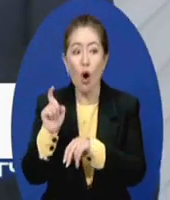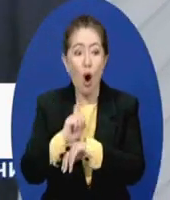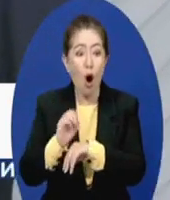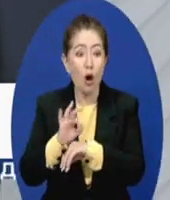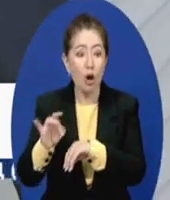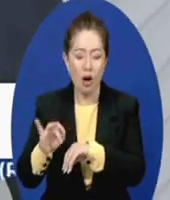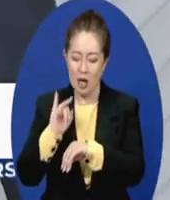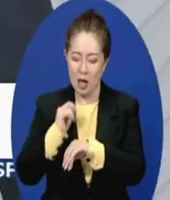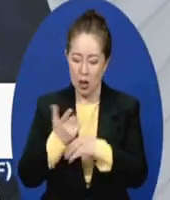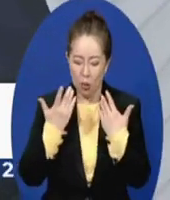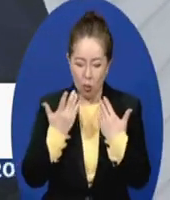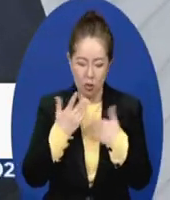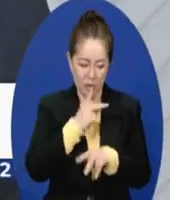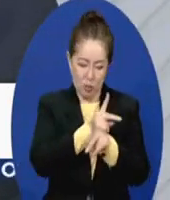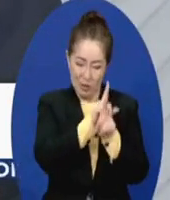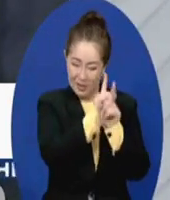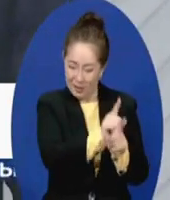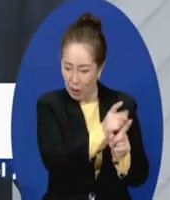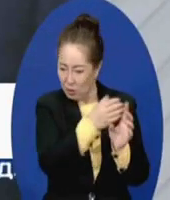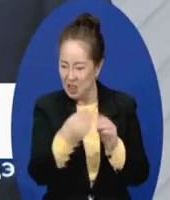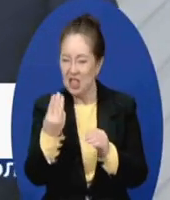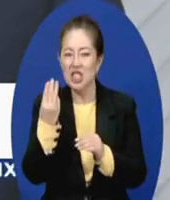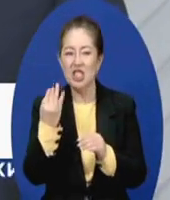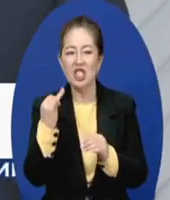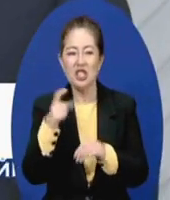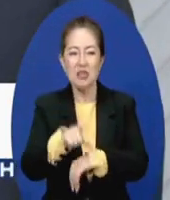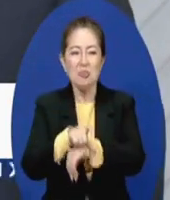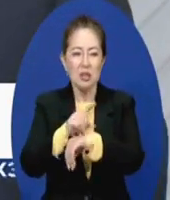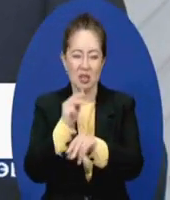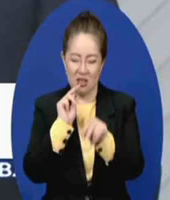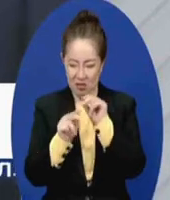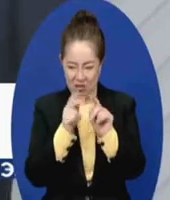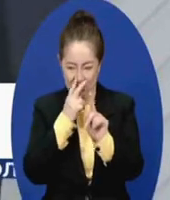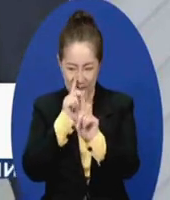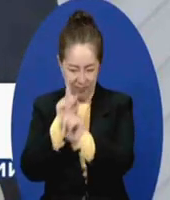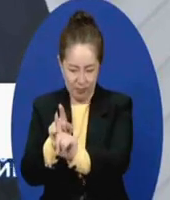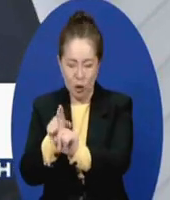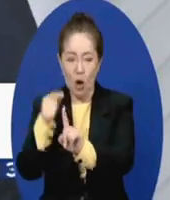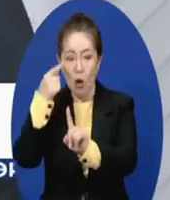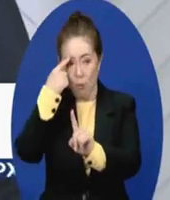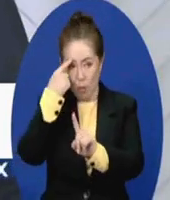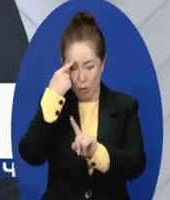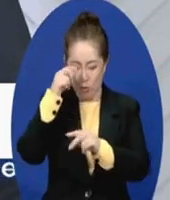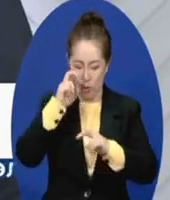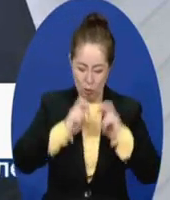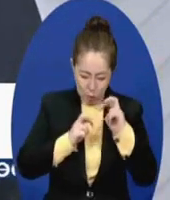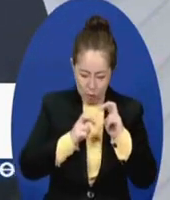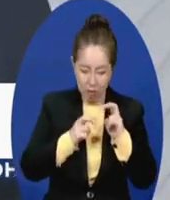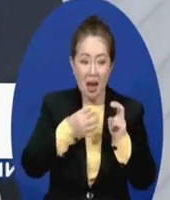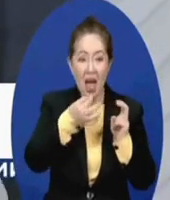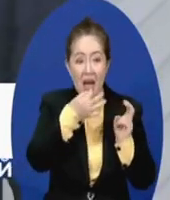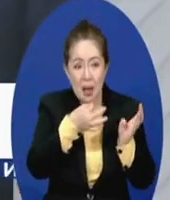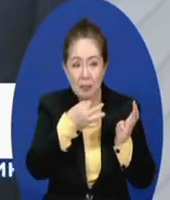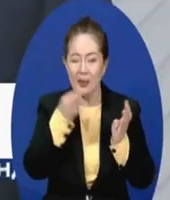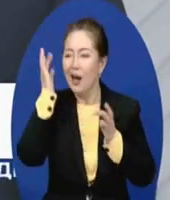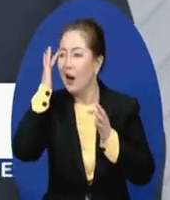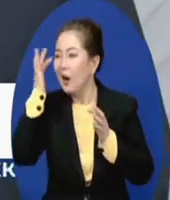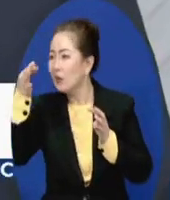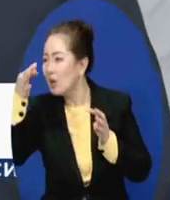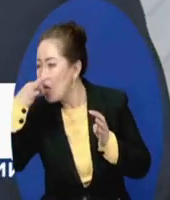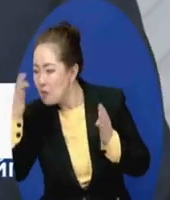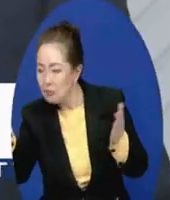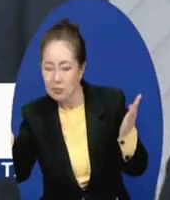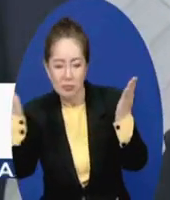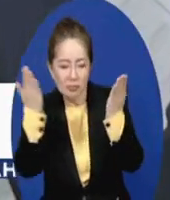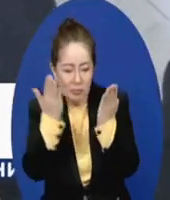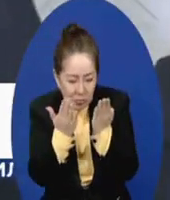хянан шалгалтын хуулийн дагуу шинжээж томилно. Олон улсын лабораториуд явуулж дотоодын зах зээлд үйлдвэрлэж байгаа эм импортоор орж байгаа эмүүд дээр